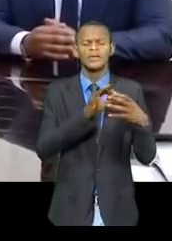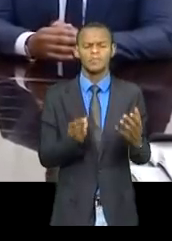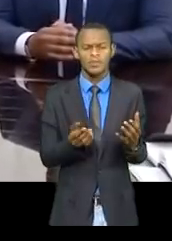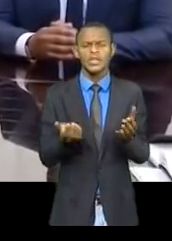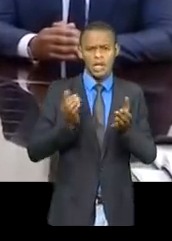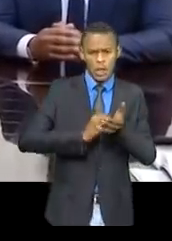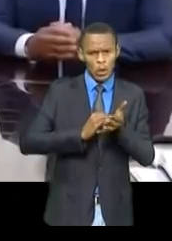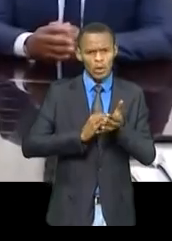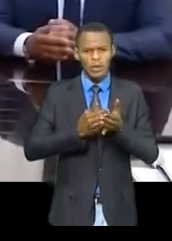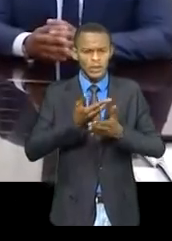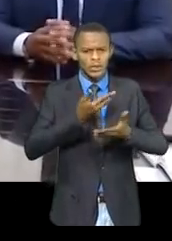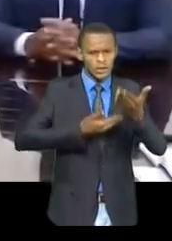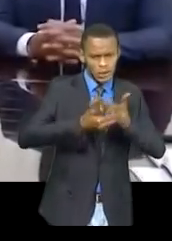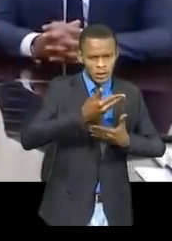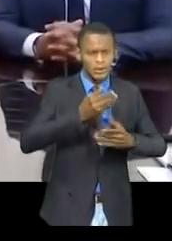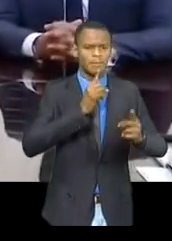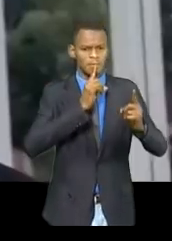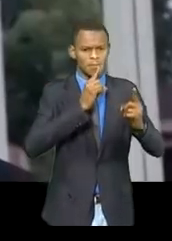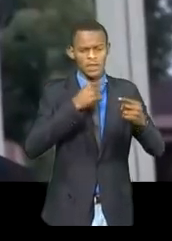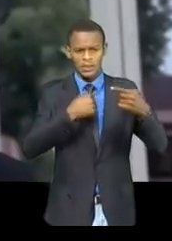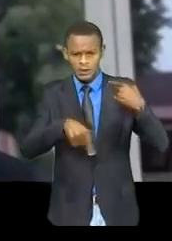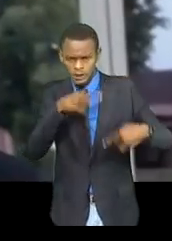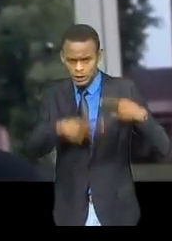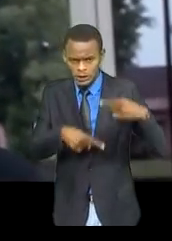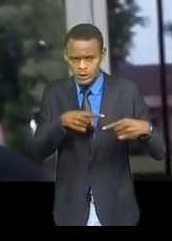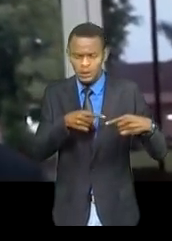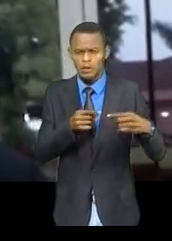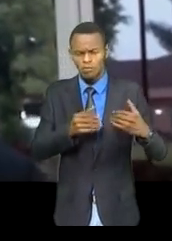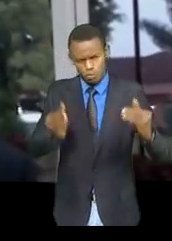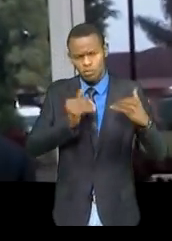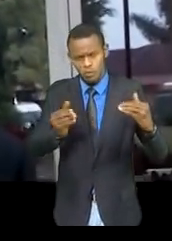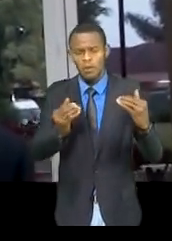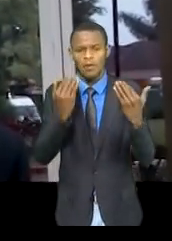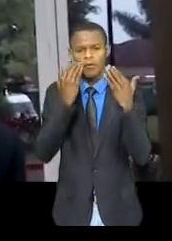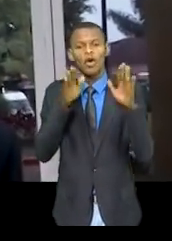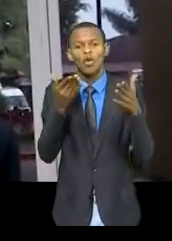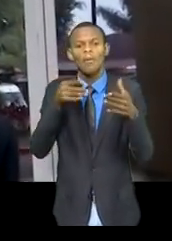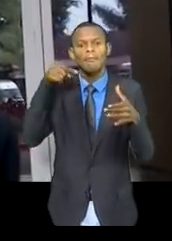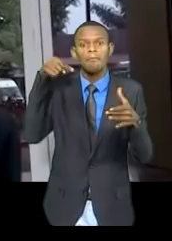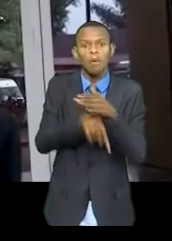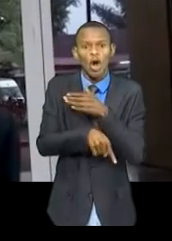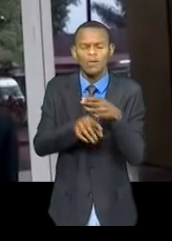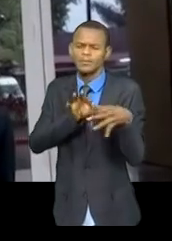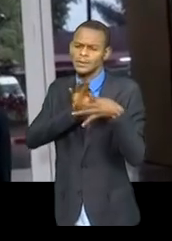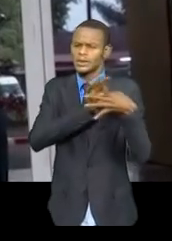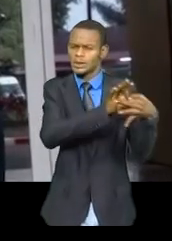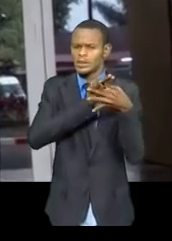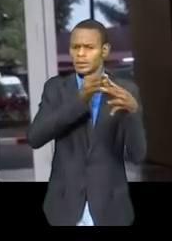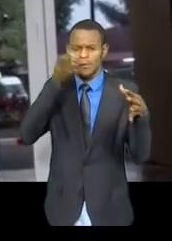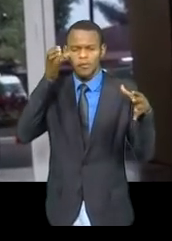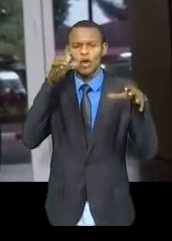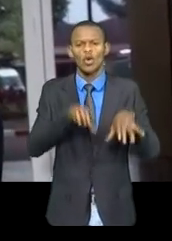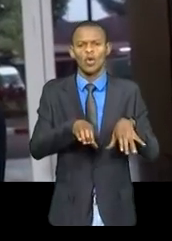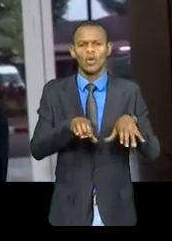niveau officiel. On va continuer comment on peut approfondir concrètement cette coopération